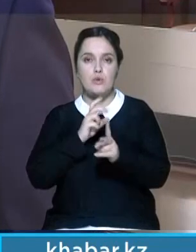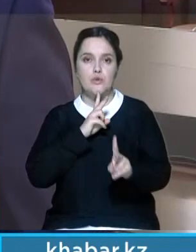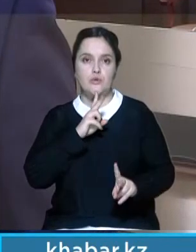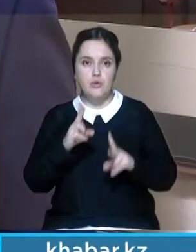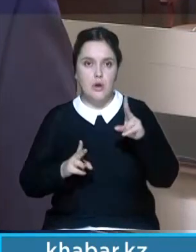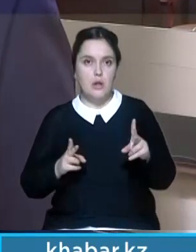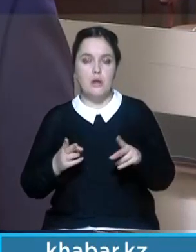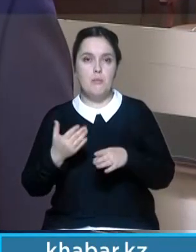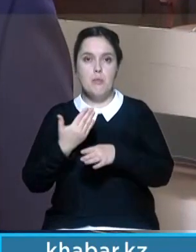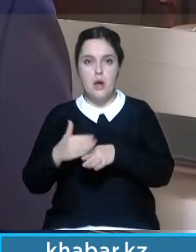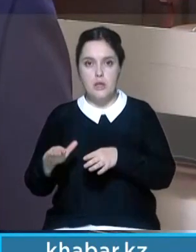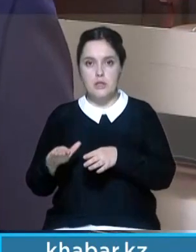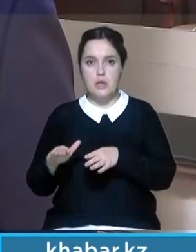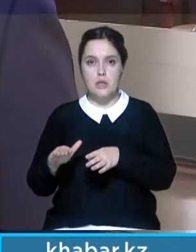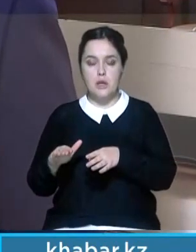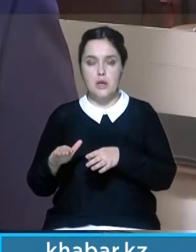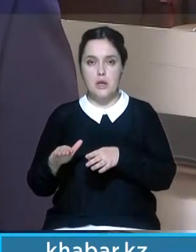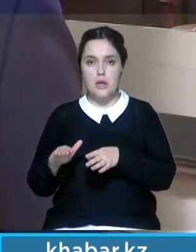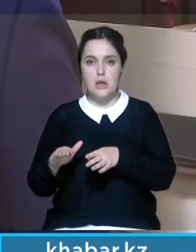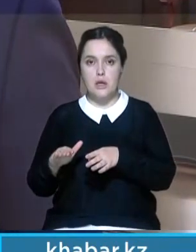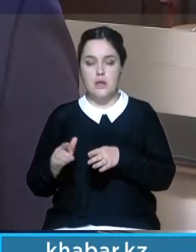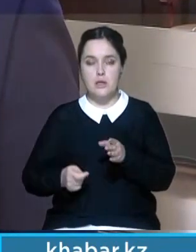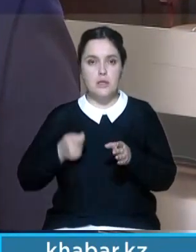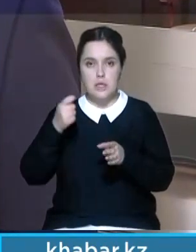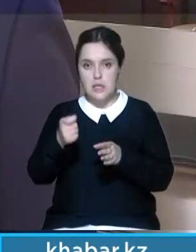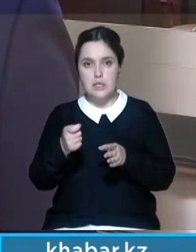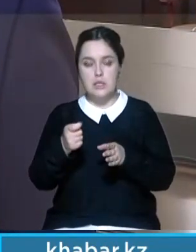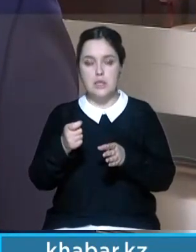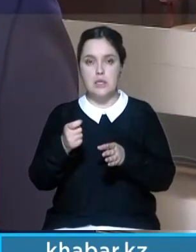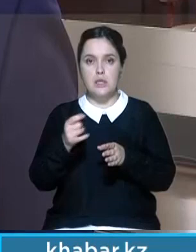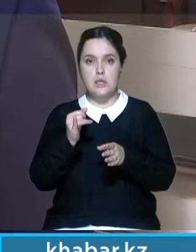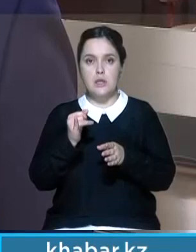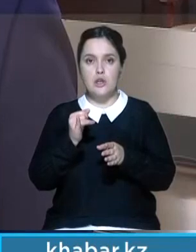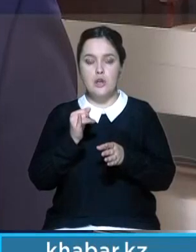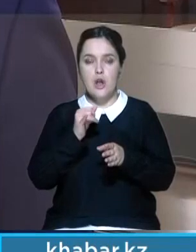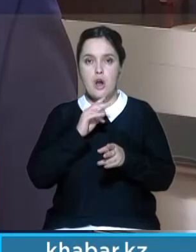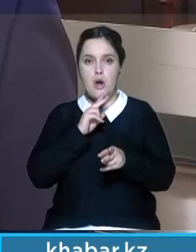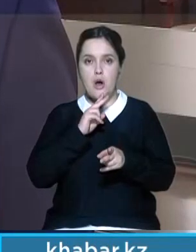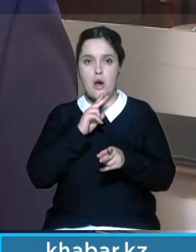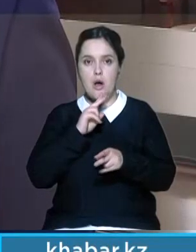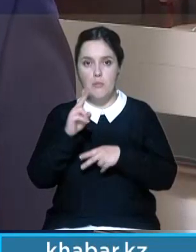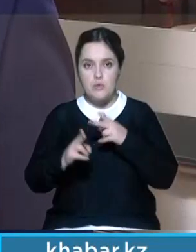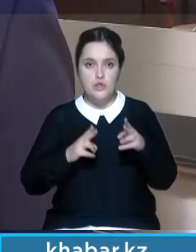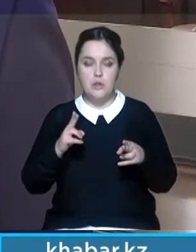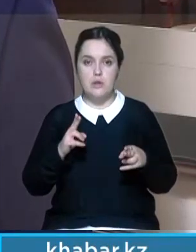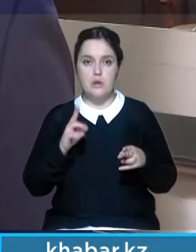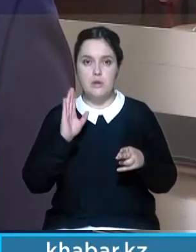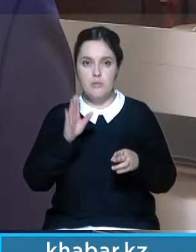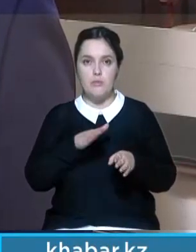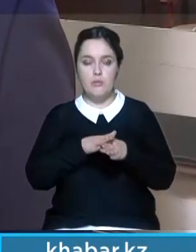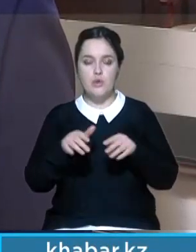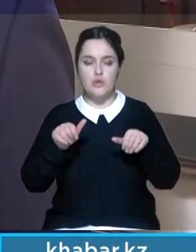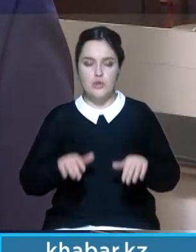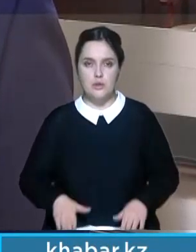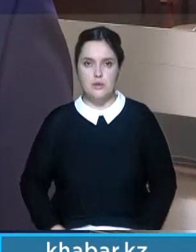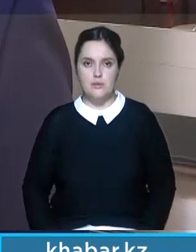отдельно самостоятельно эти иски но в рамках обжалования налоговой проверки мы будем Законность этих решений